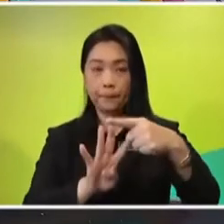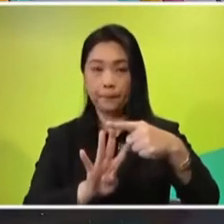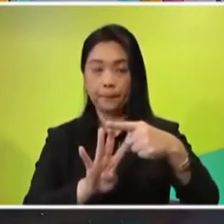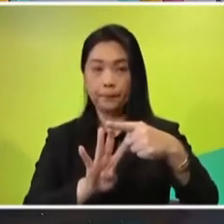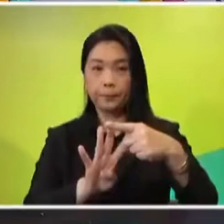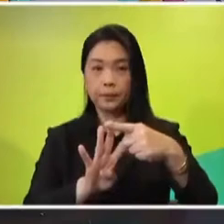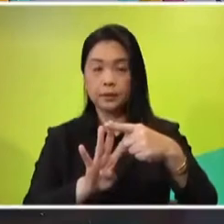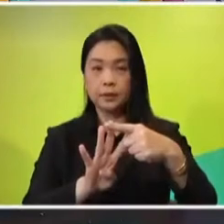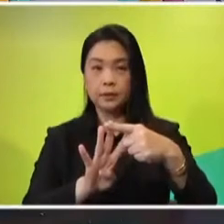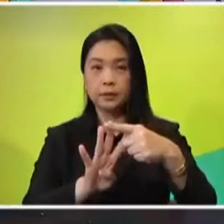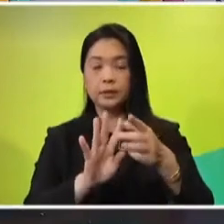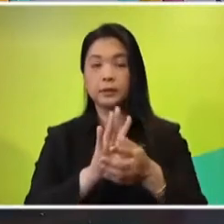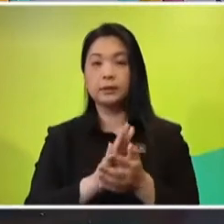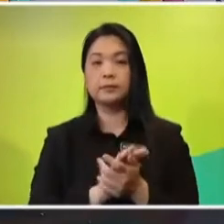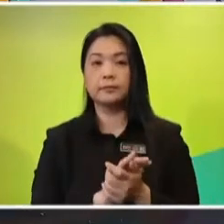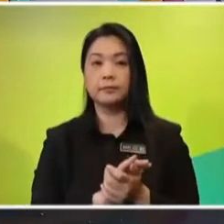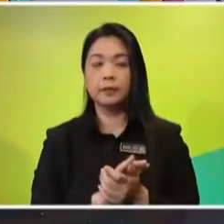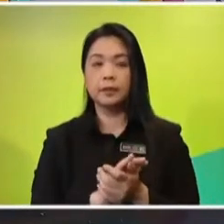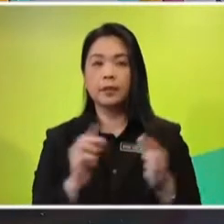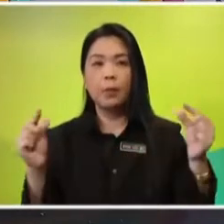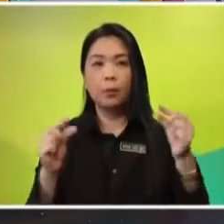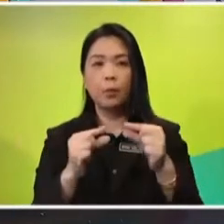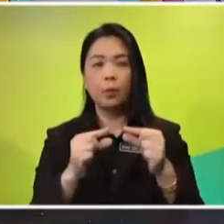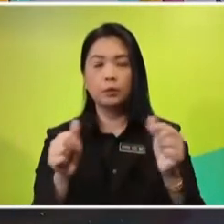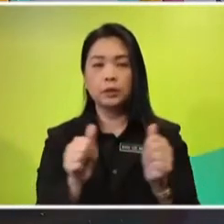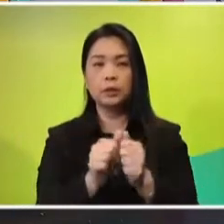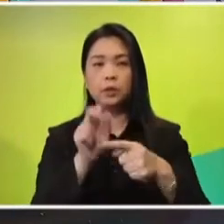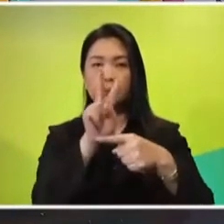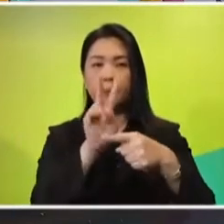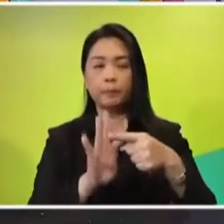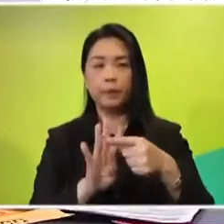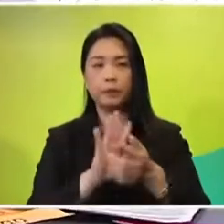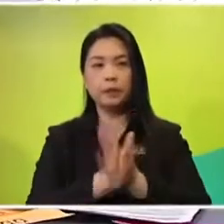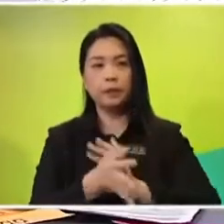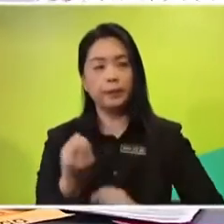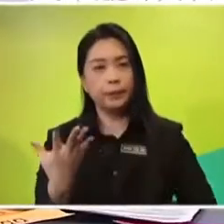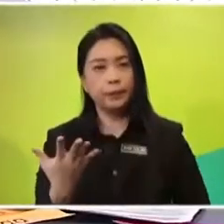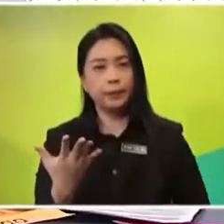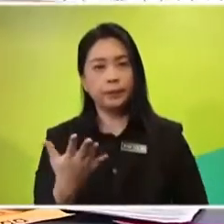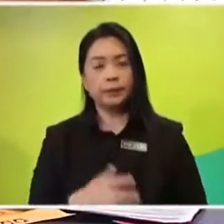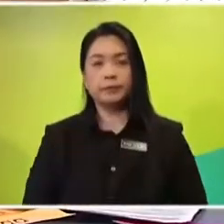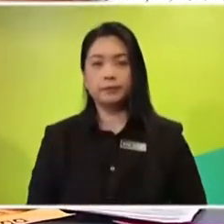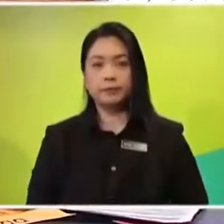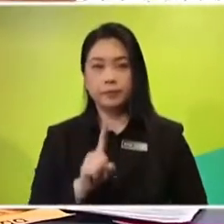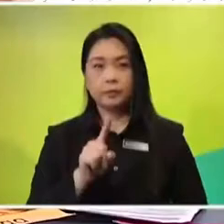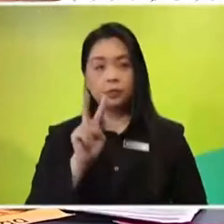dengan 2/4 jadi berapa? Jadi kita kira ya, semua dekat rumah.